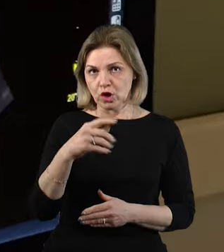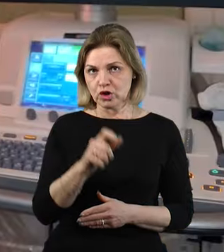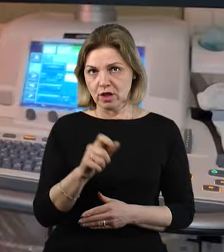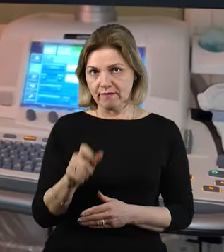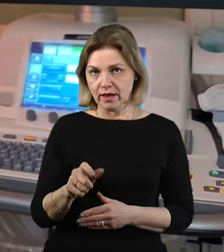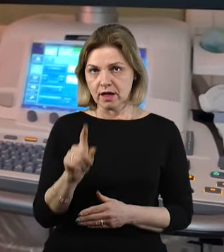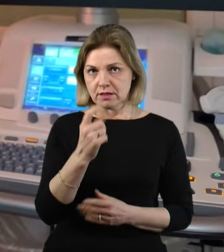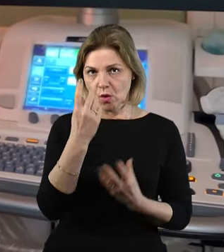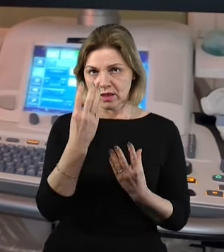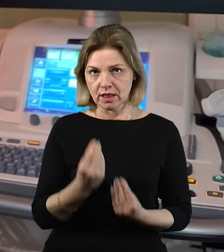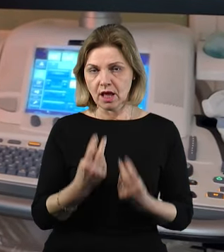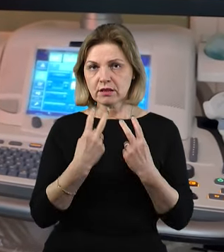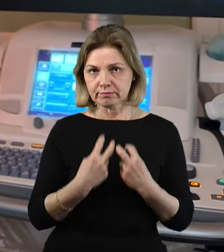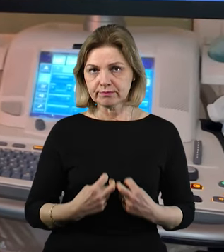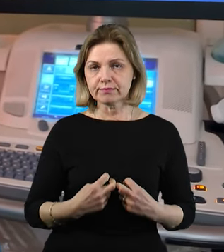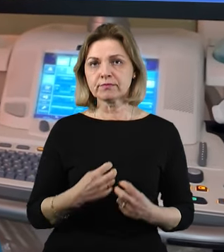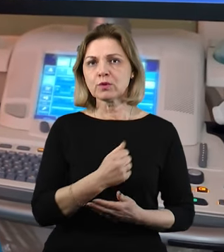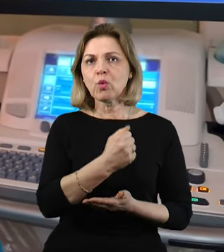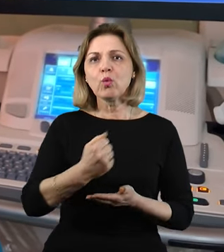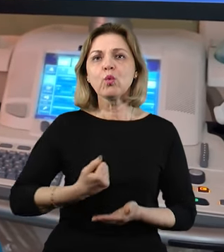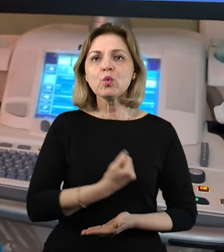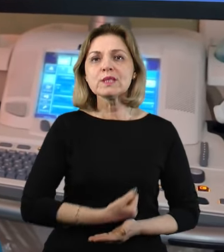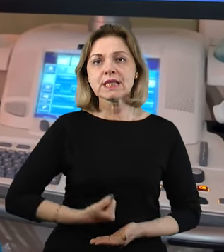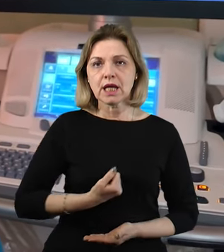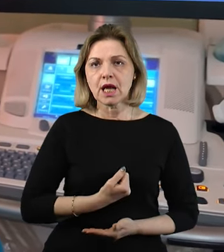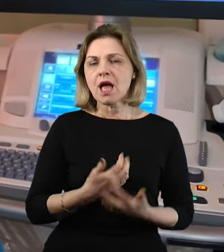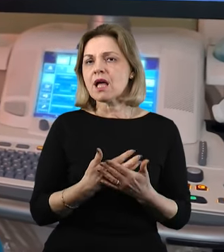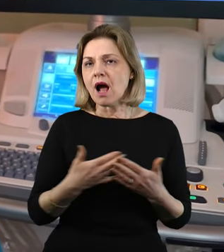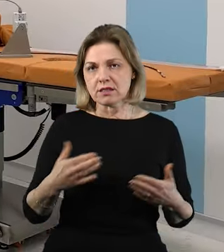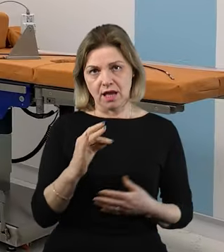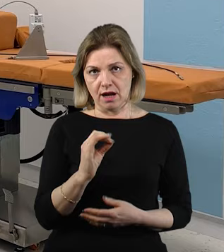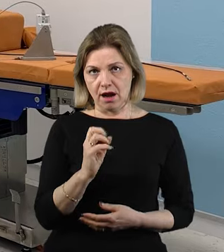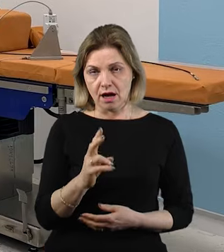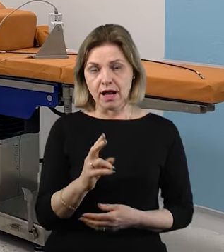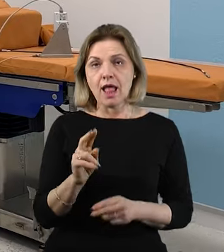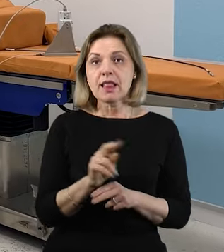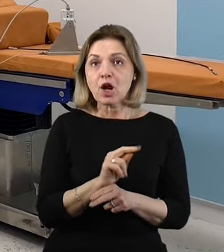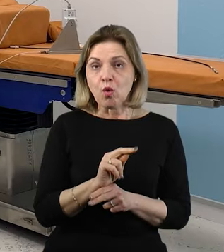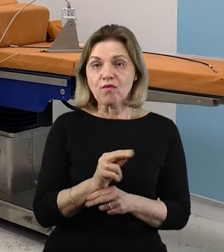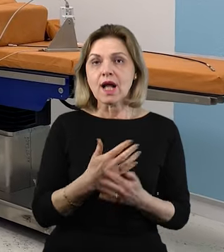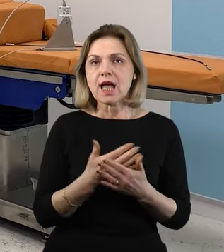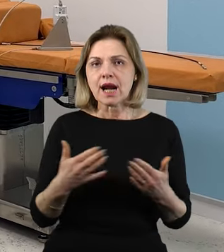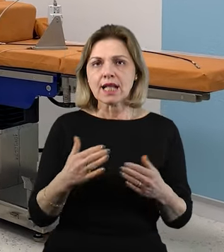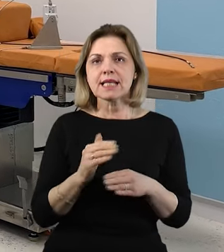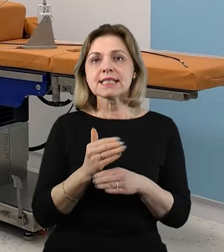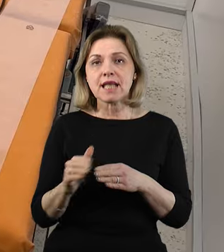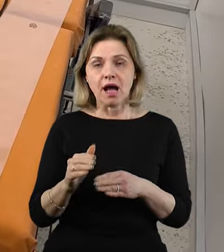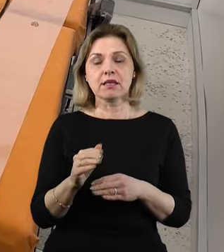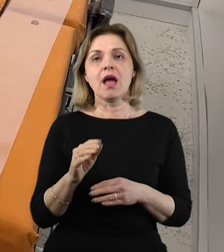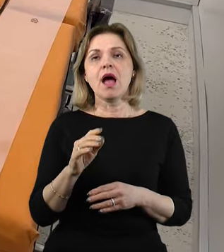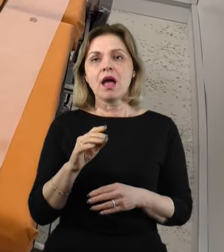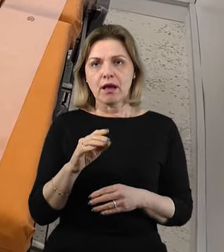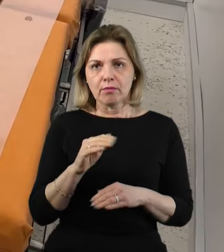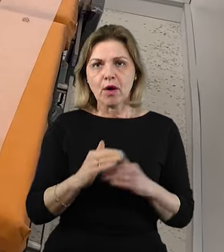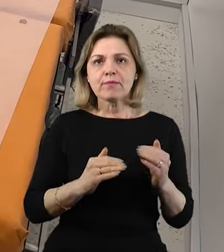проходит за день обследование со всеми локализациями рака. Для лікування різних стадій онкологічних захворювань